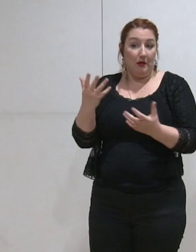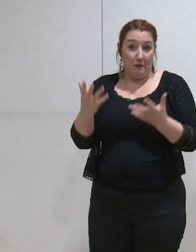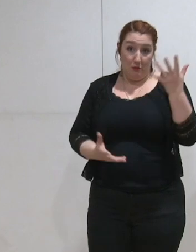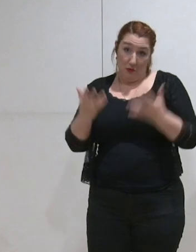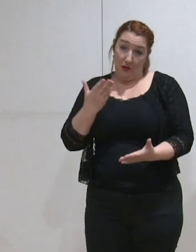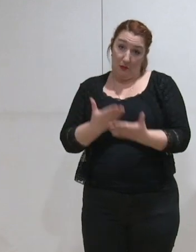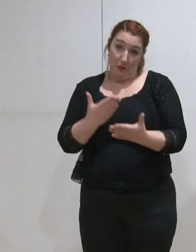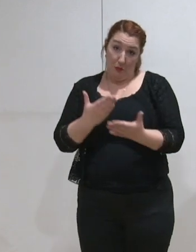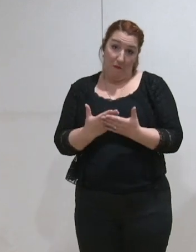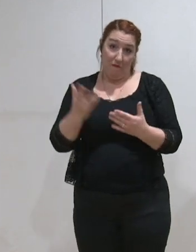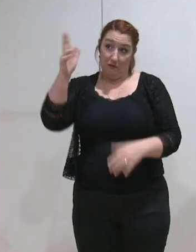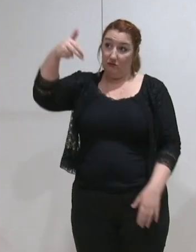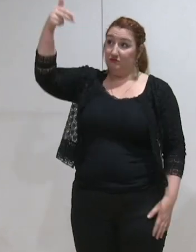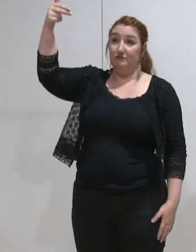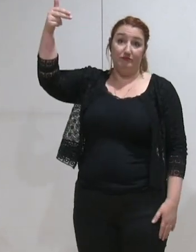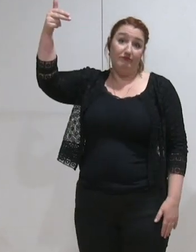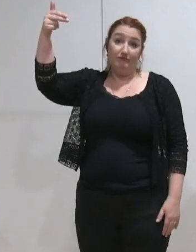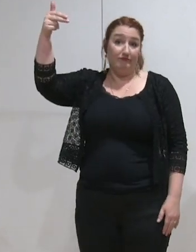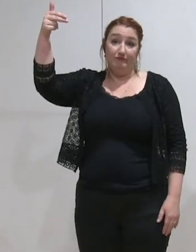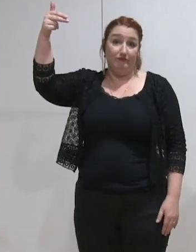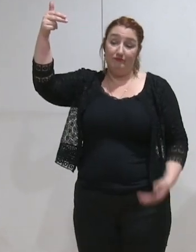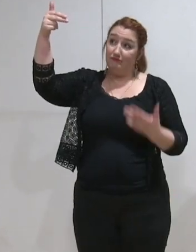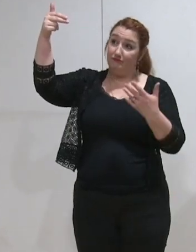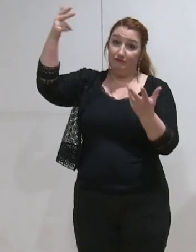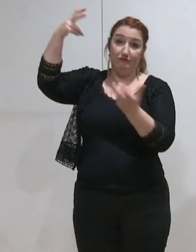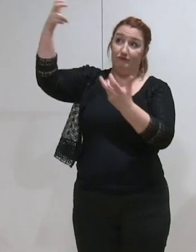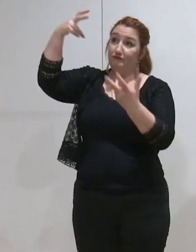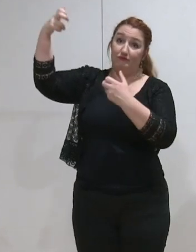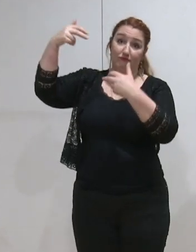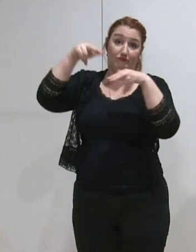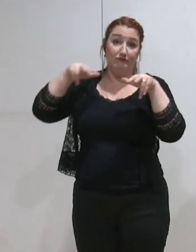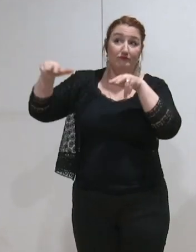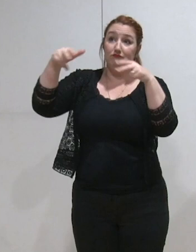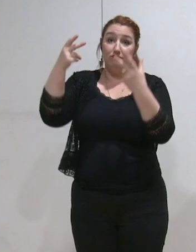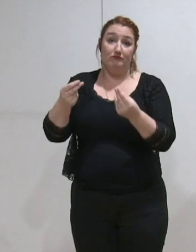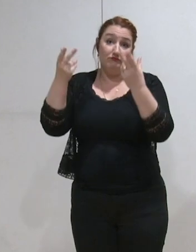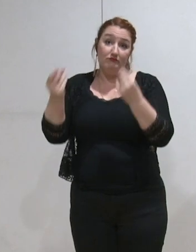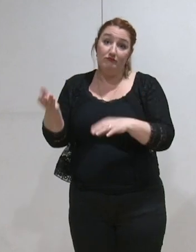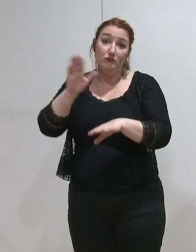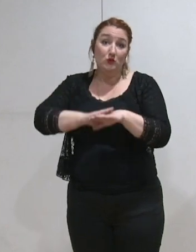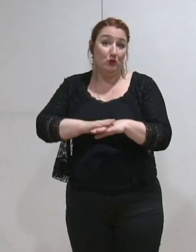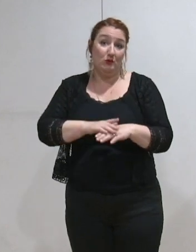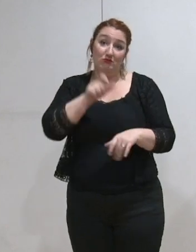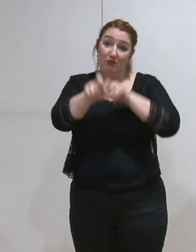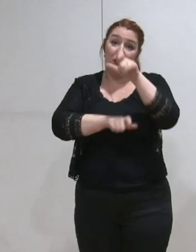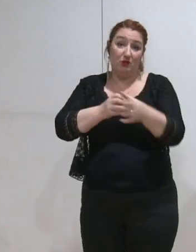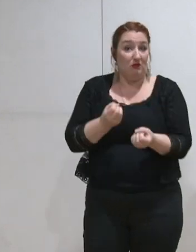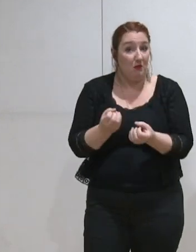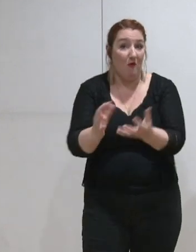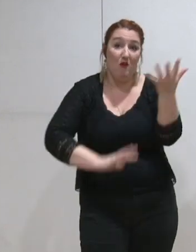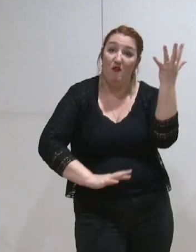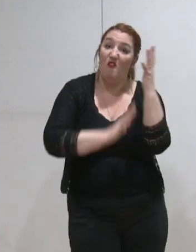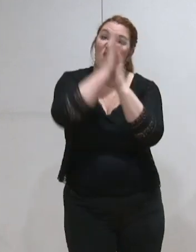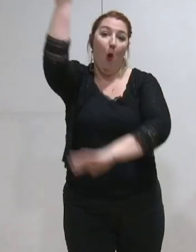signe que ces dispositifs de vidéosurveillance en tout cas non'ont pas un effet dissuasif et n'empêche